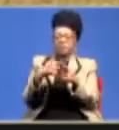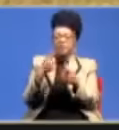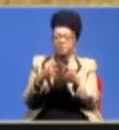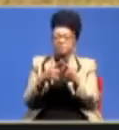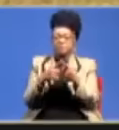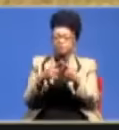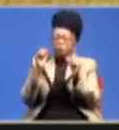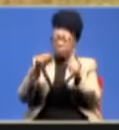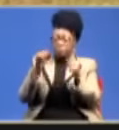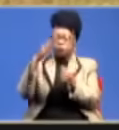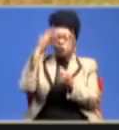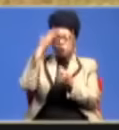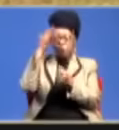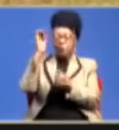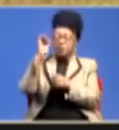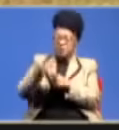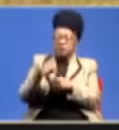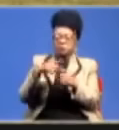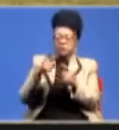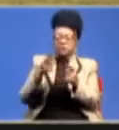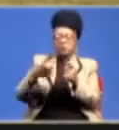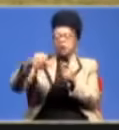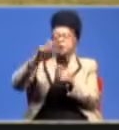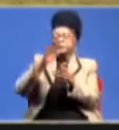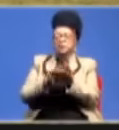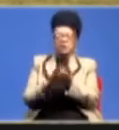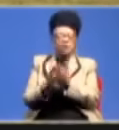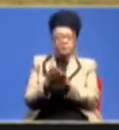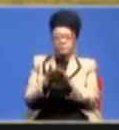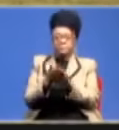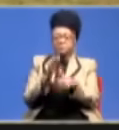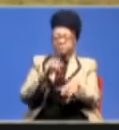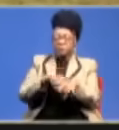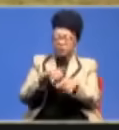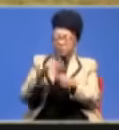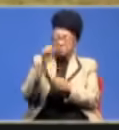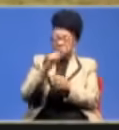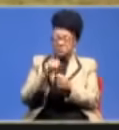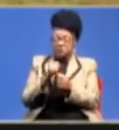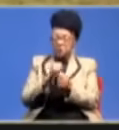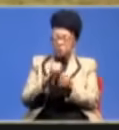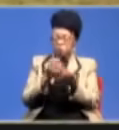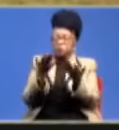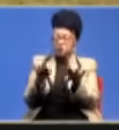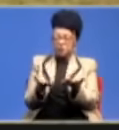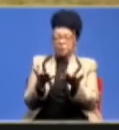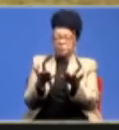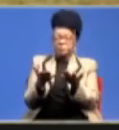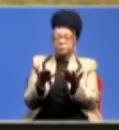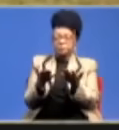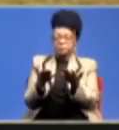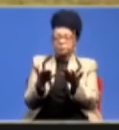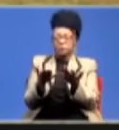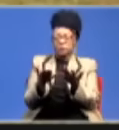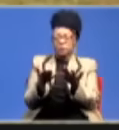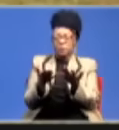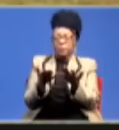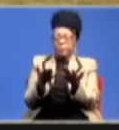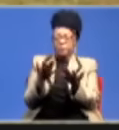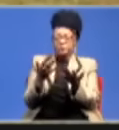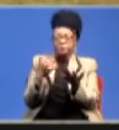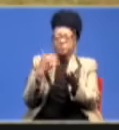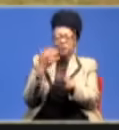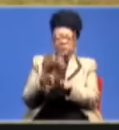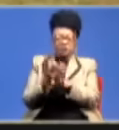waweza jua lakini hakuongeza lolote. Mzee wakati aliwekewa kwa kitanda, alikuwa anajifuruta sana. Hata